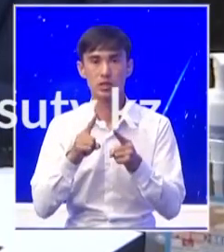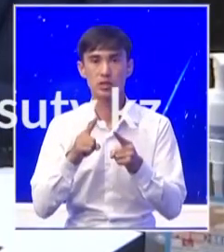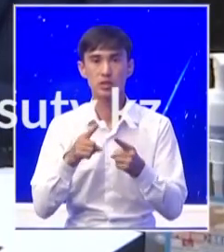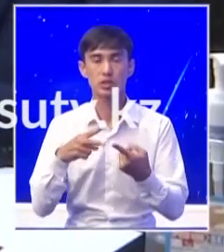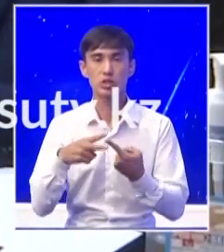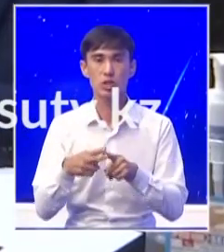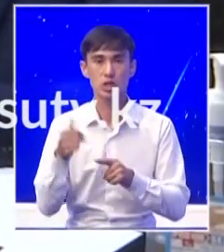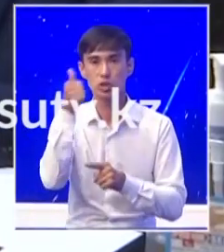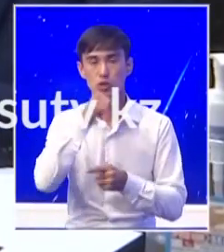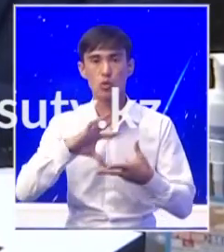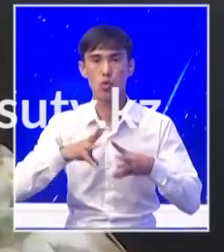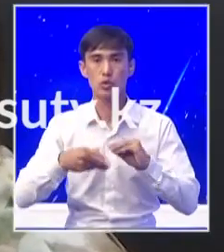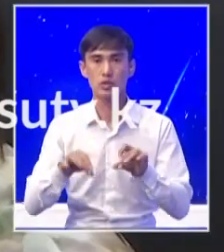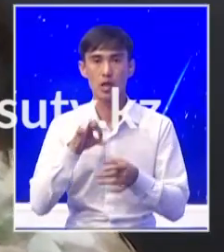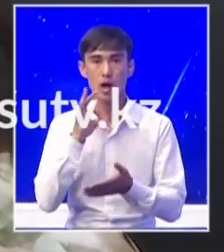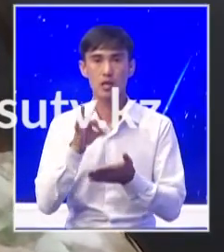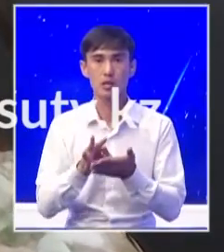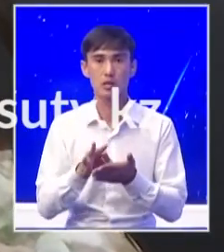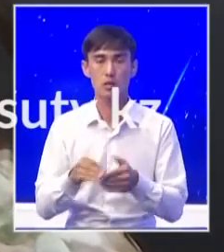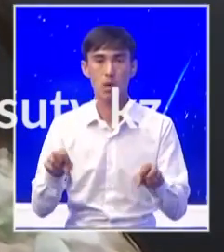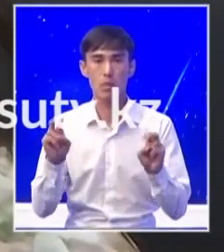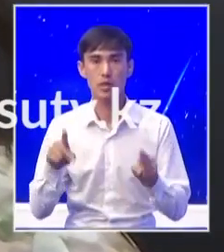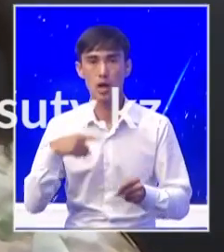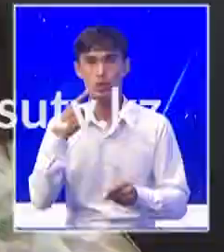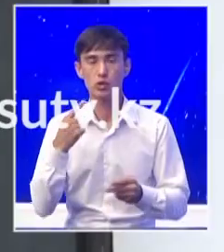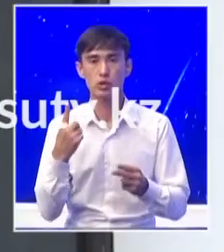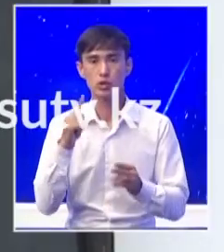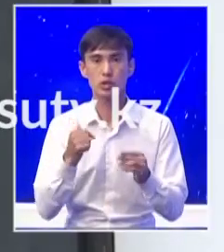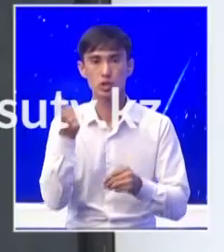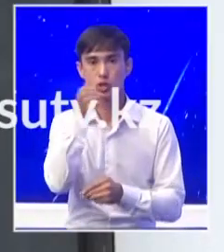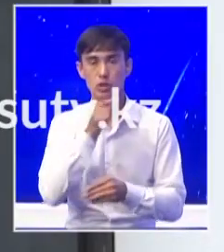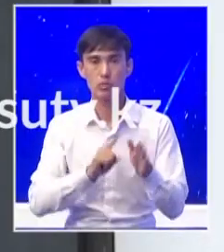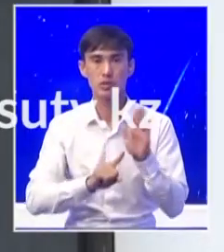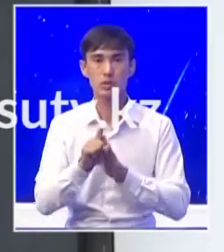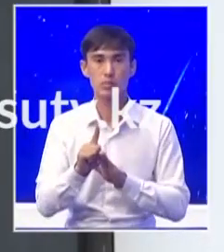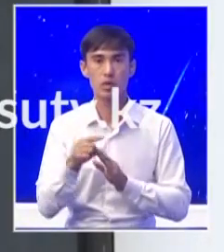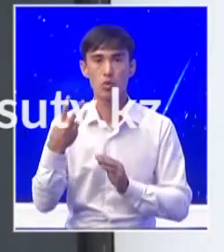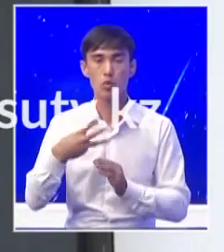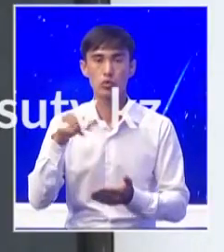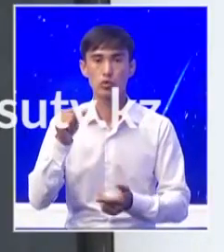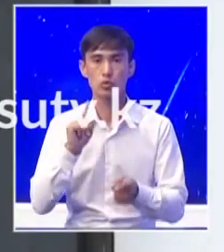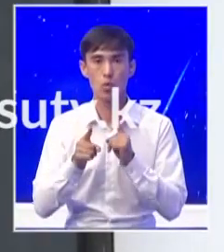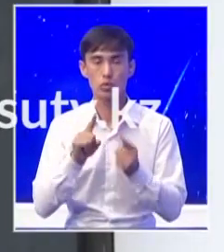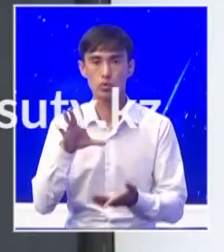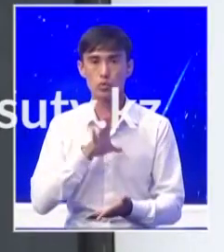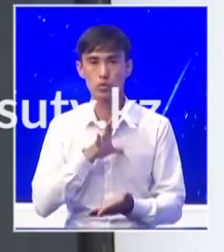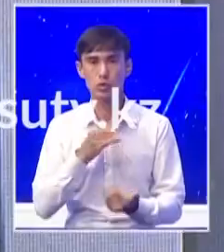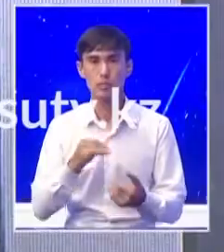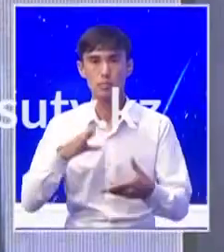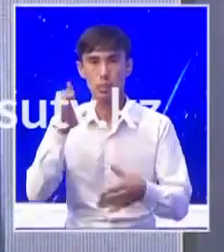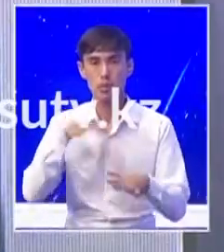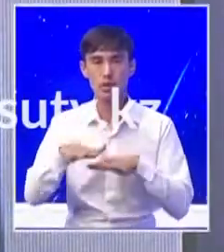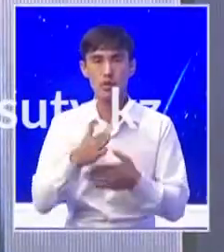жылдық қорытындысында айтылды. Мамандардың айтуынша, жыл басынан бері 31 отырыс өтті. Мемлекеттік қызмет мәселесі қаралып,